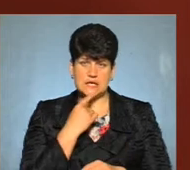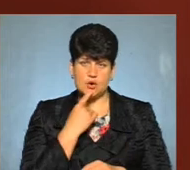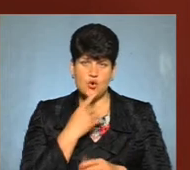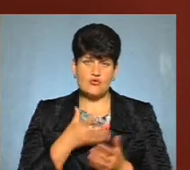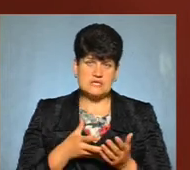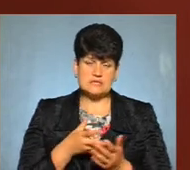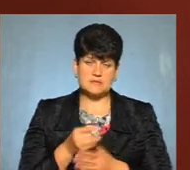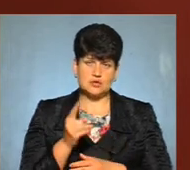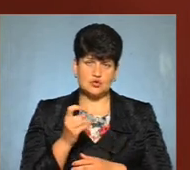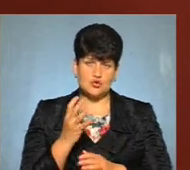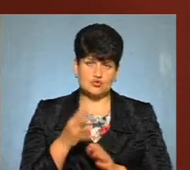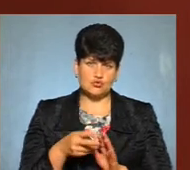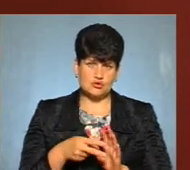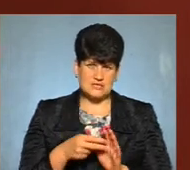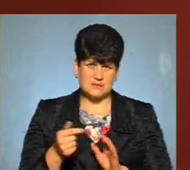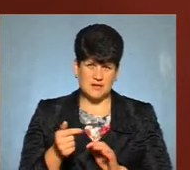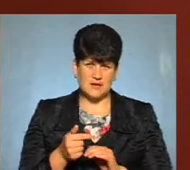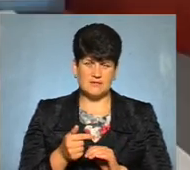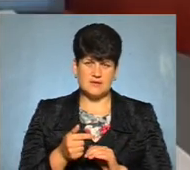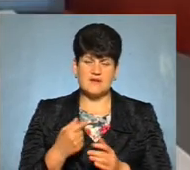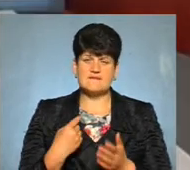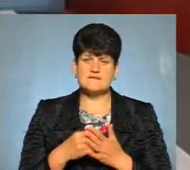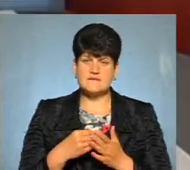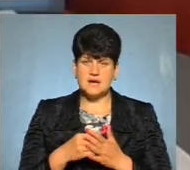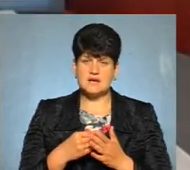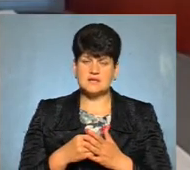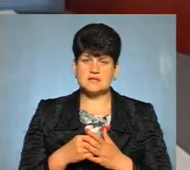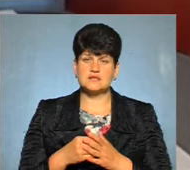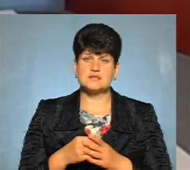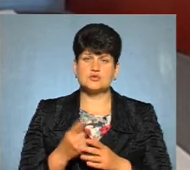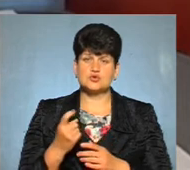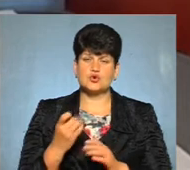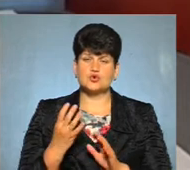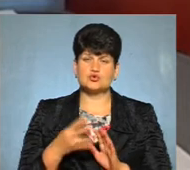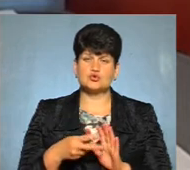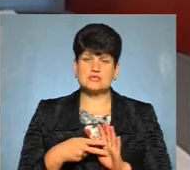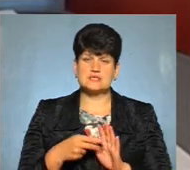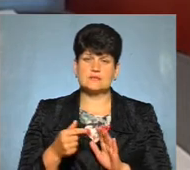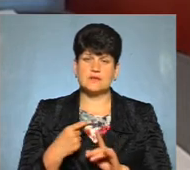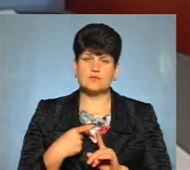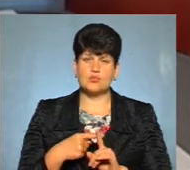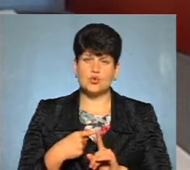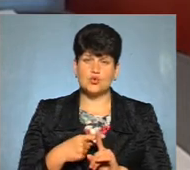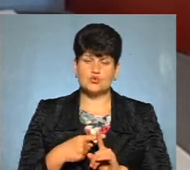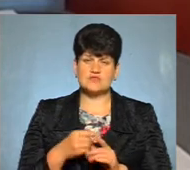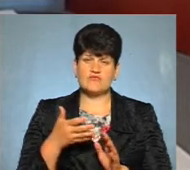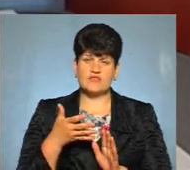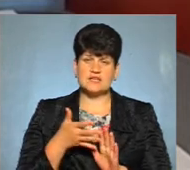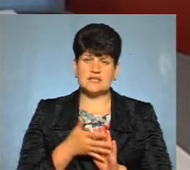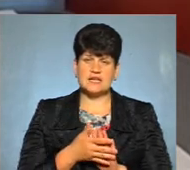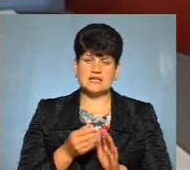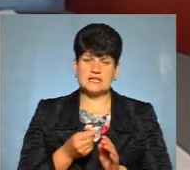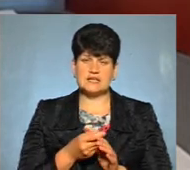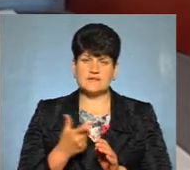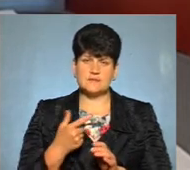заплатити 147 гривень, якщо я не помиляюся. Вартість власне дослідження 147 гривень плюс витрати на відбір